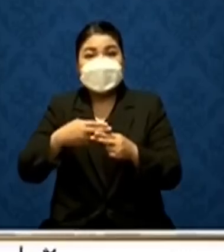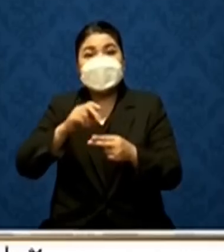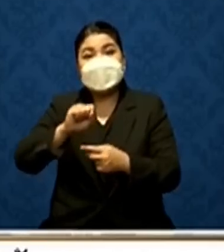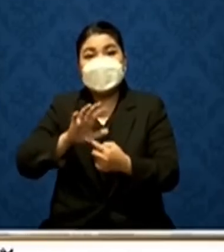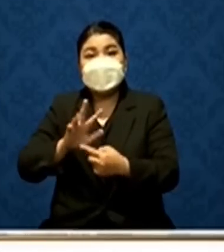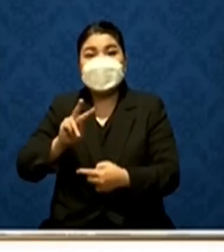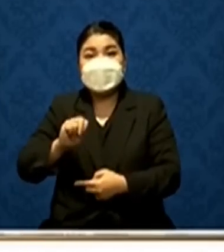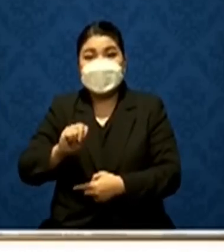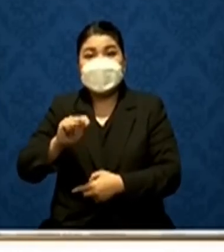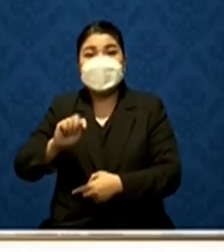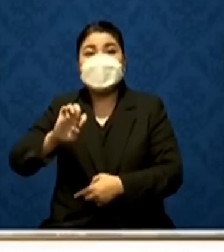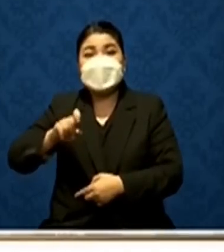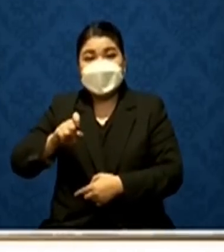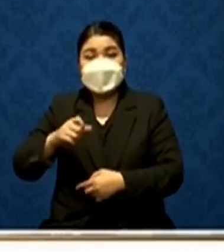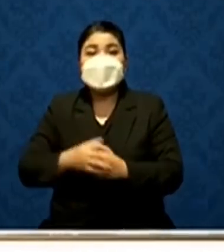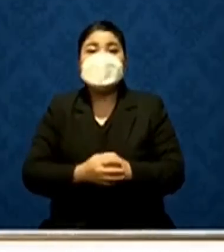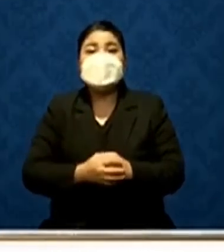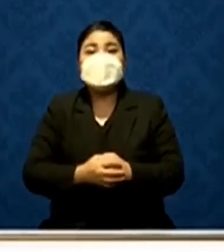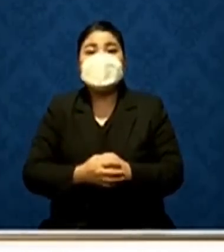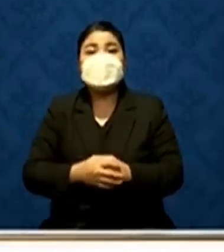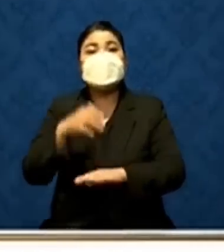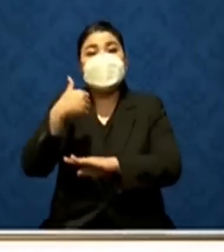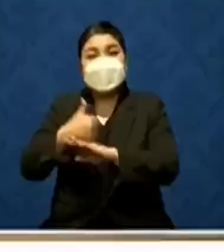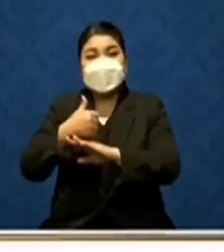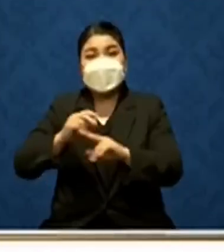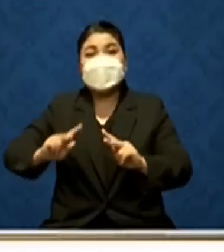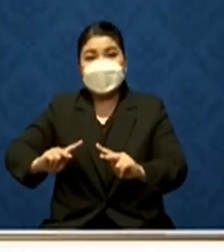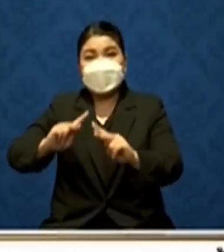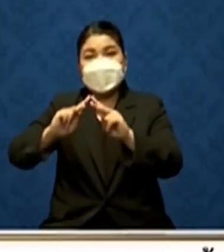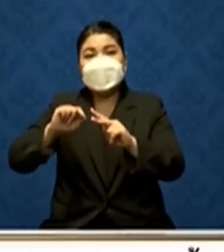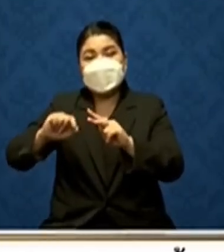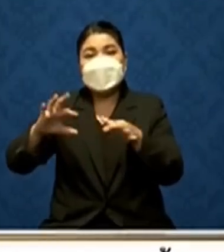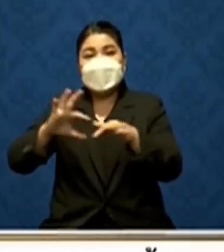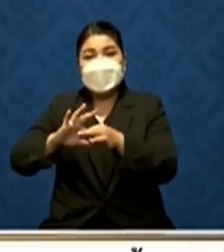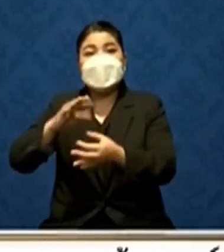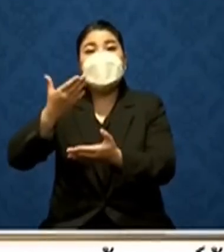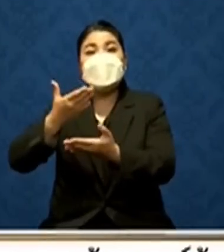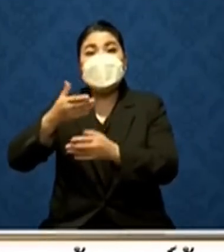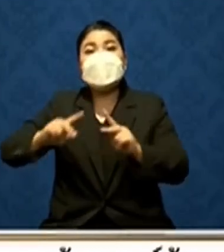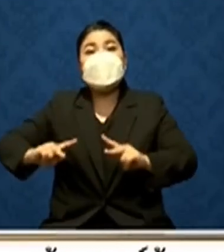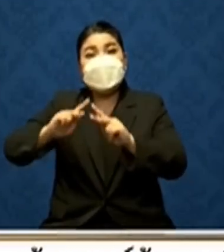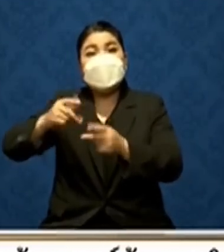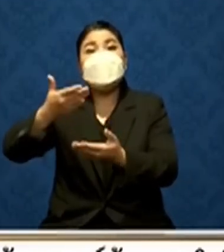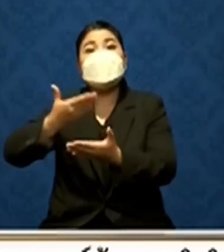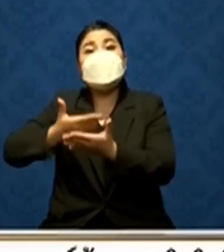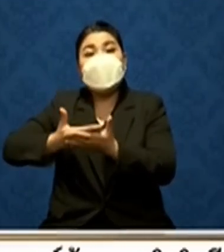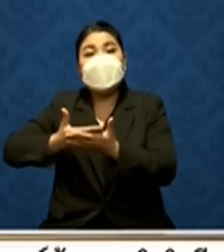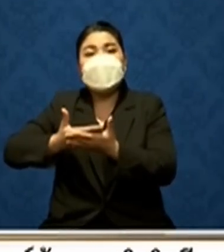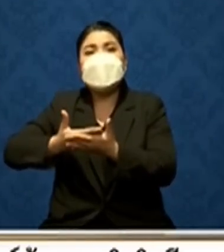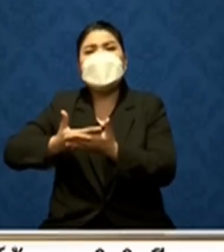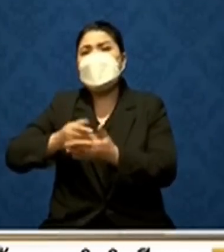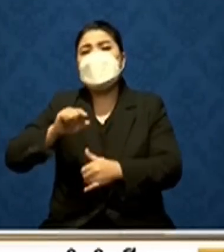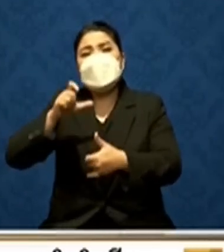ดอยชมทีว่าการกระทรวงรัฐมนตรีช่วยว่าการกระทรวงการคลังว่าเป็นบุคคลที่